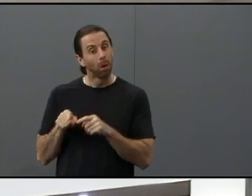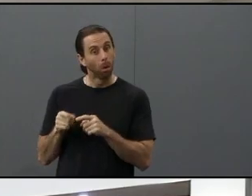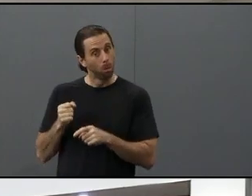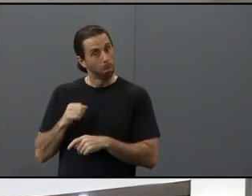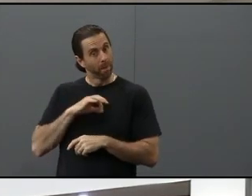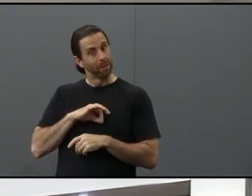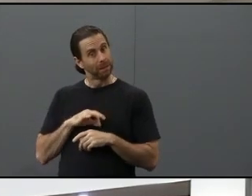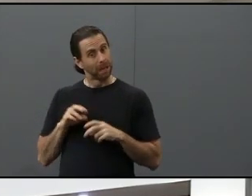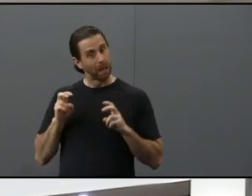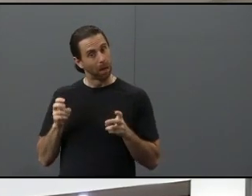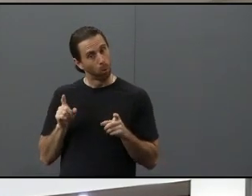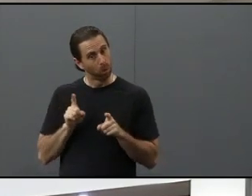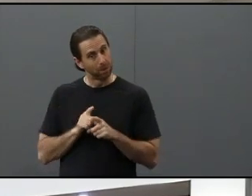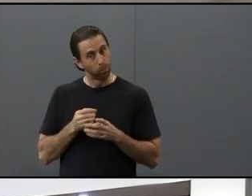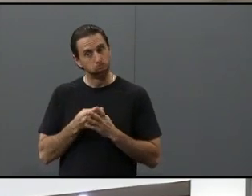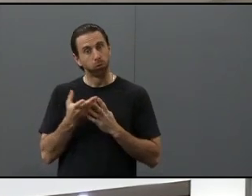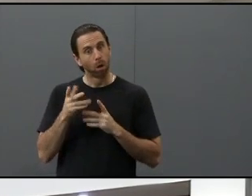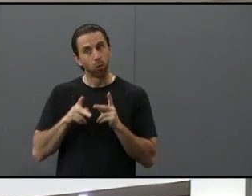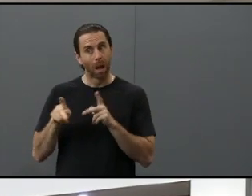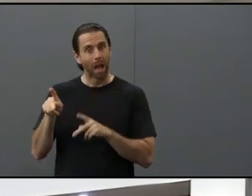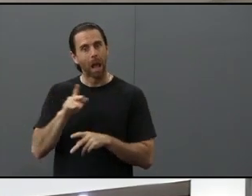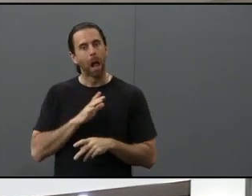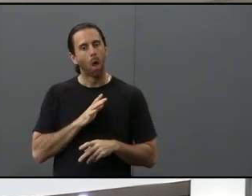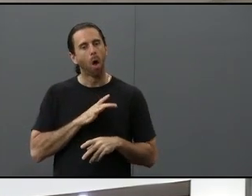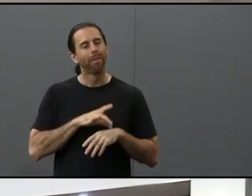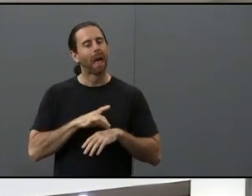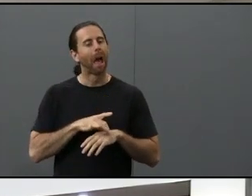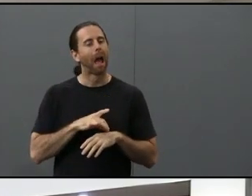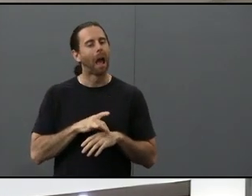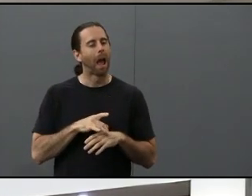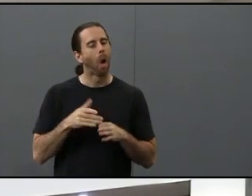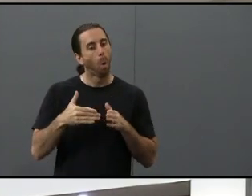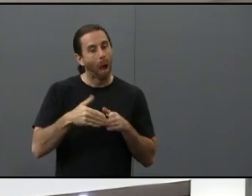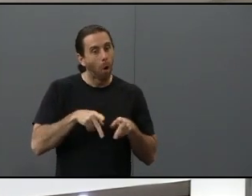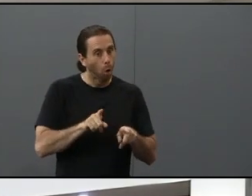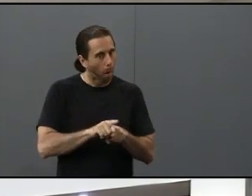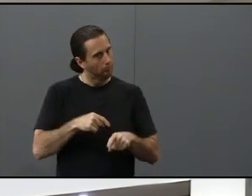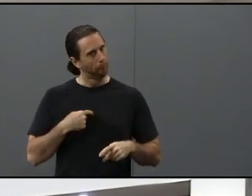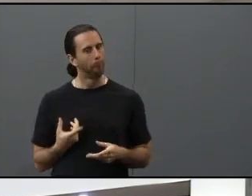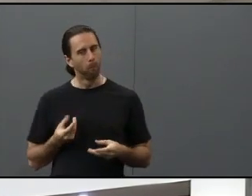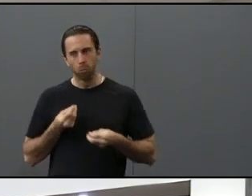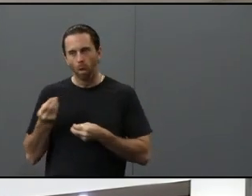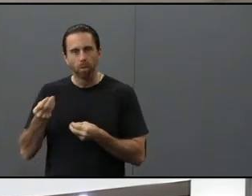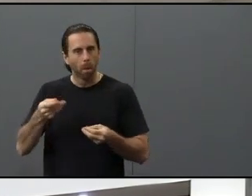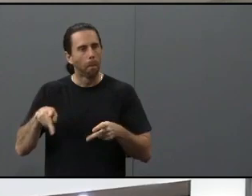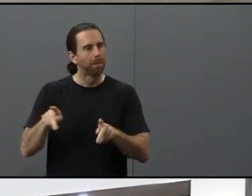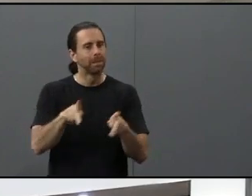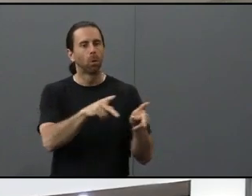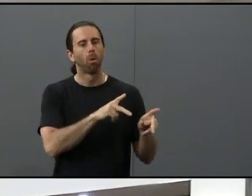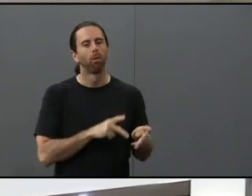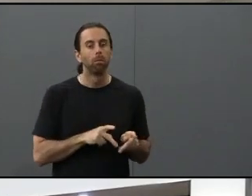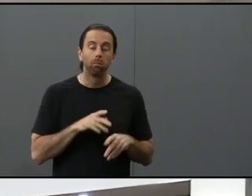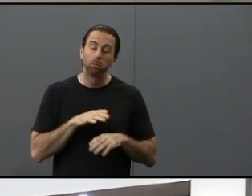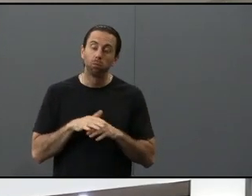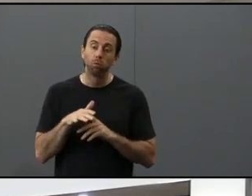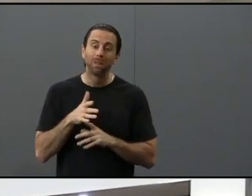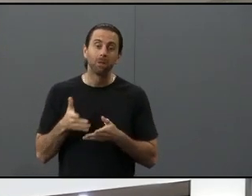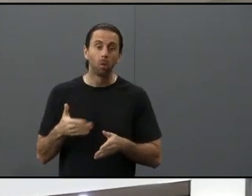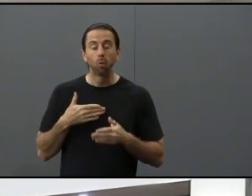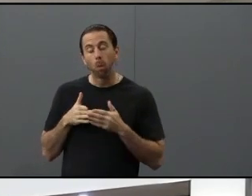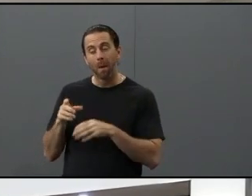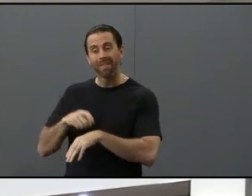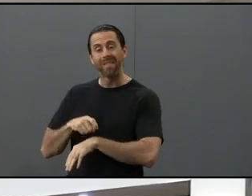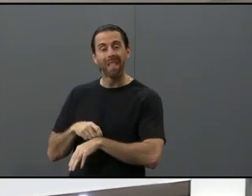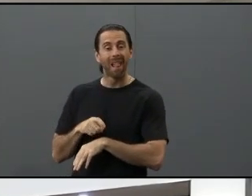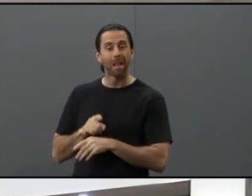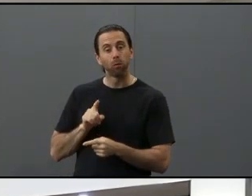bénéficier aussi à plusieurs citoyens possédant des terrains en coin de rue comme le nôtre considérant ces faits nous vous demandons un délai